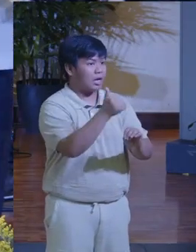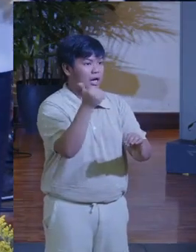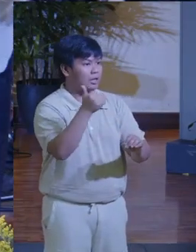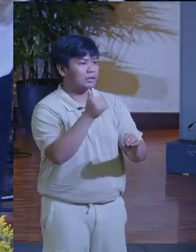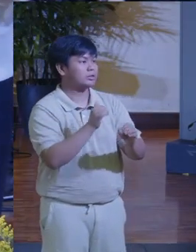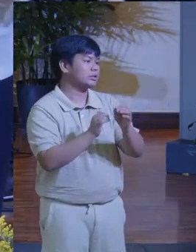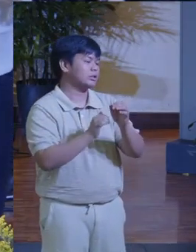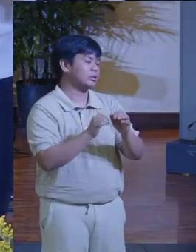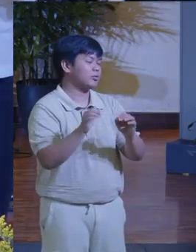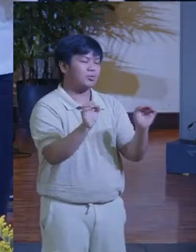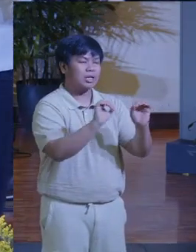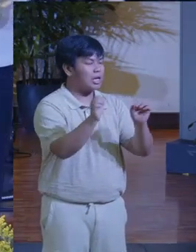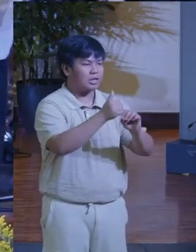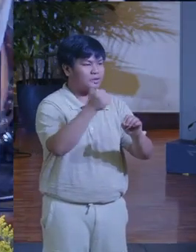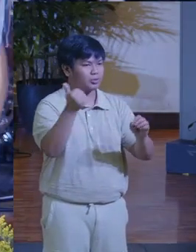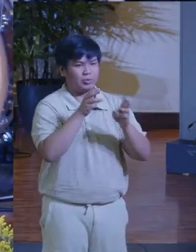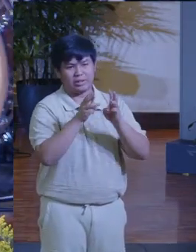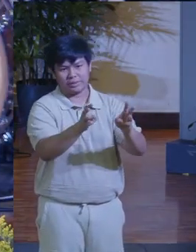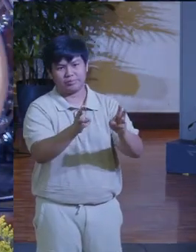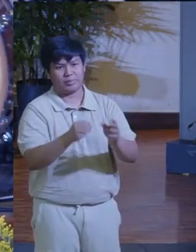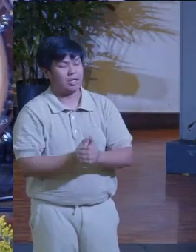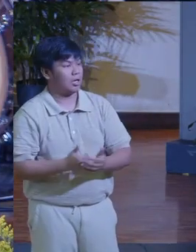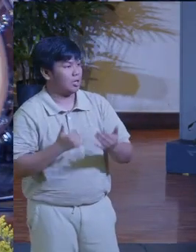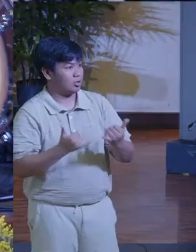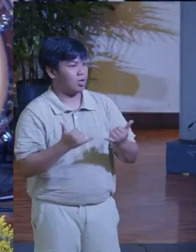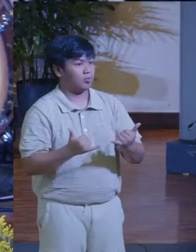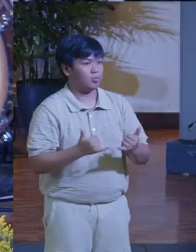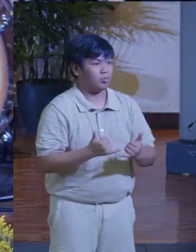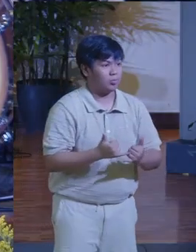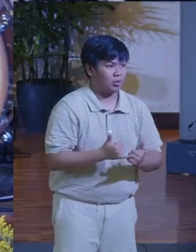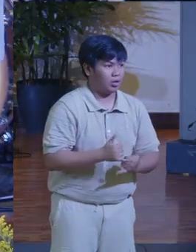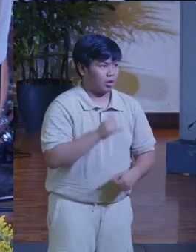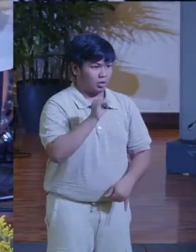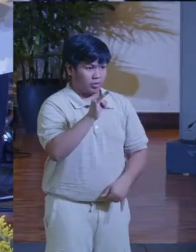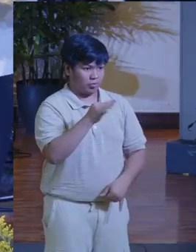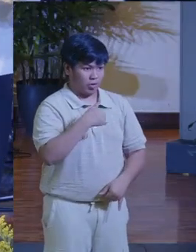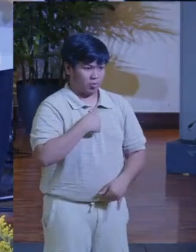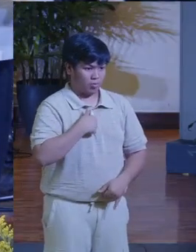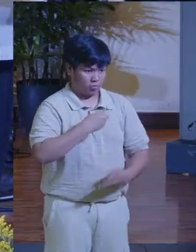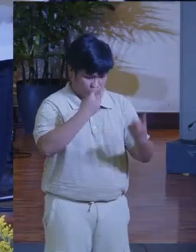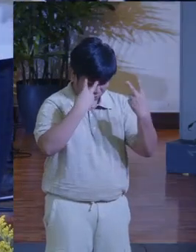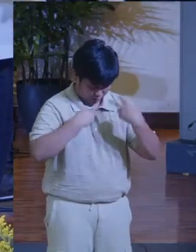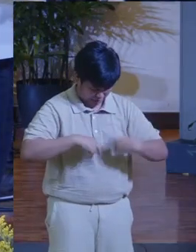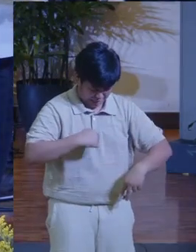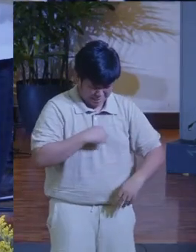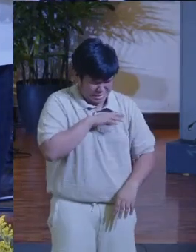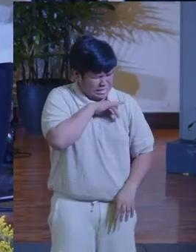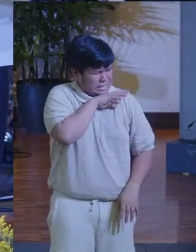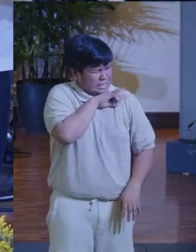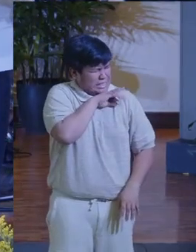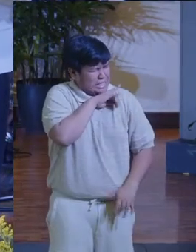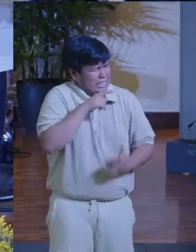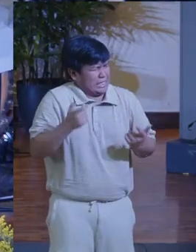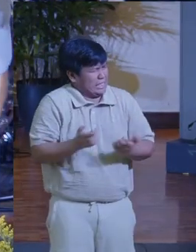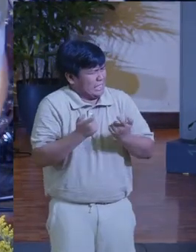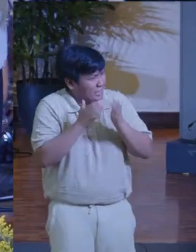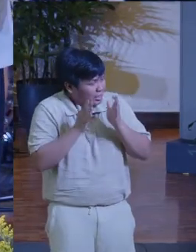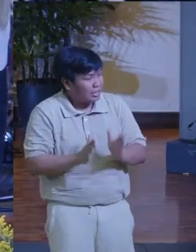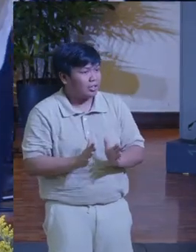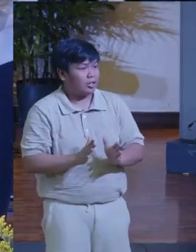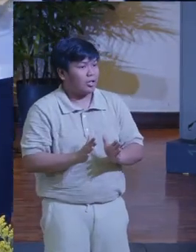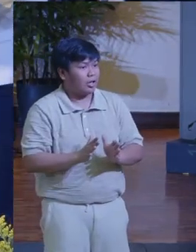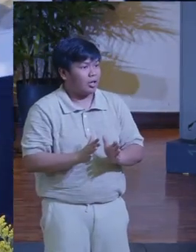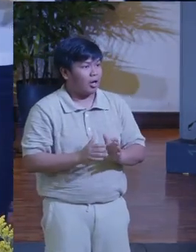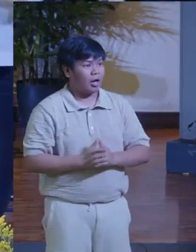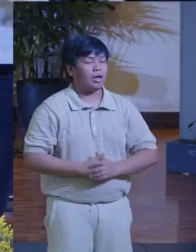yung ungodly. Yung kinikilala ang kanilang karimari-marim na kasalanan. Wala siyang ginajustify